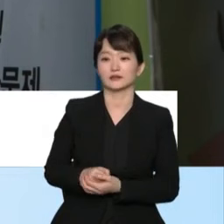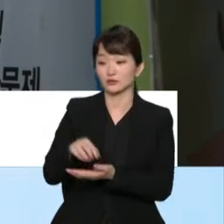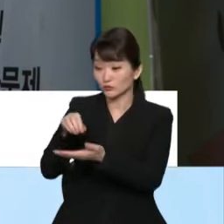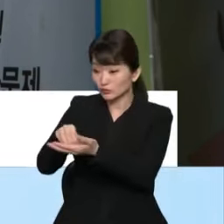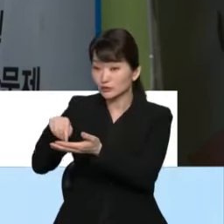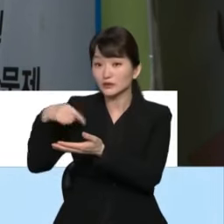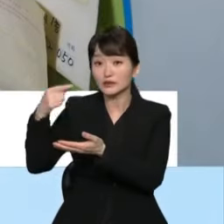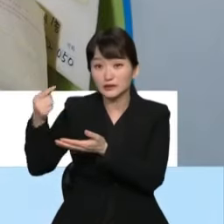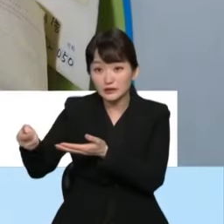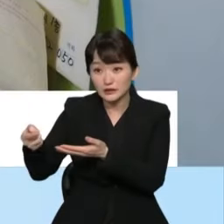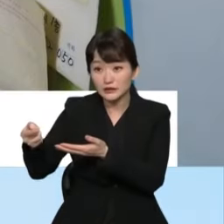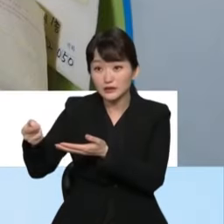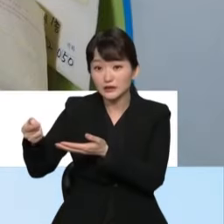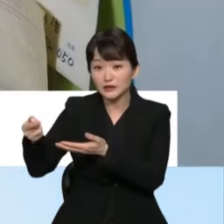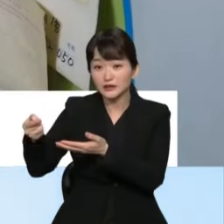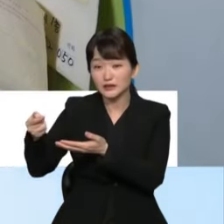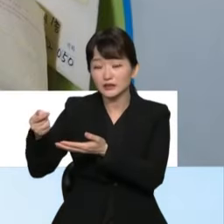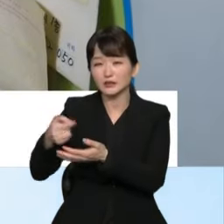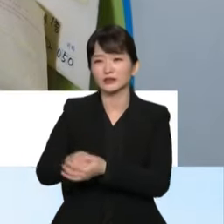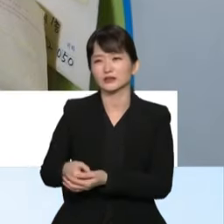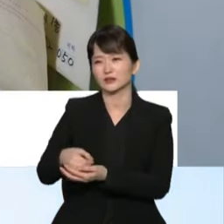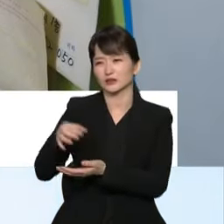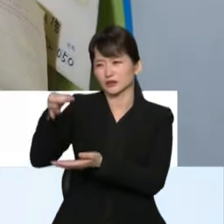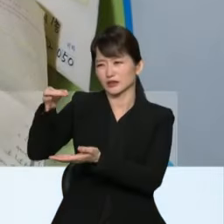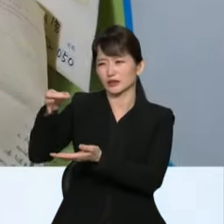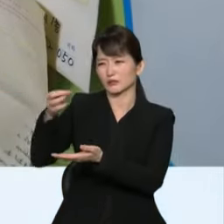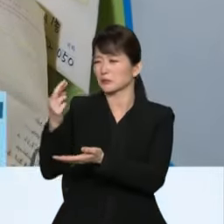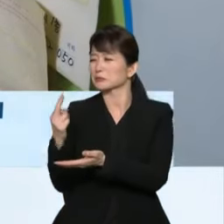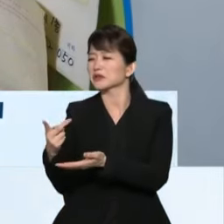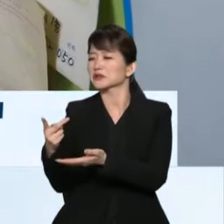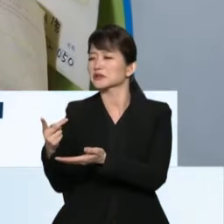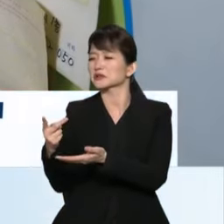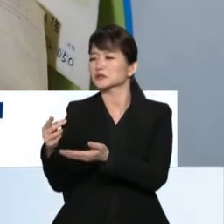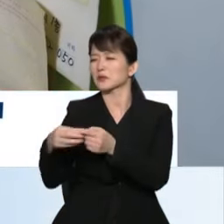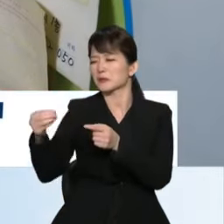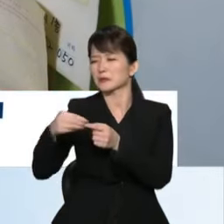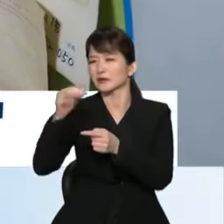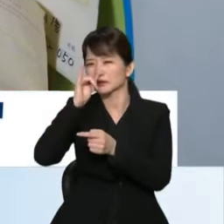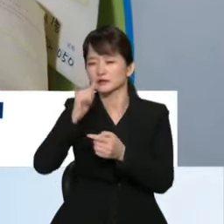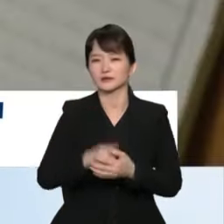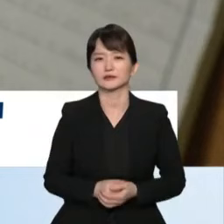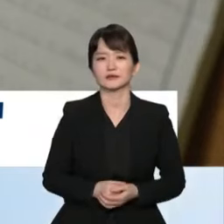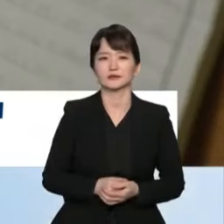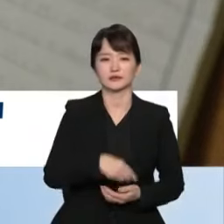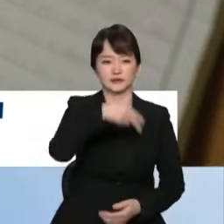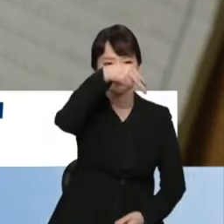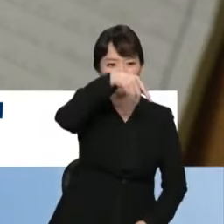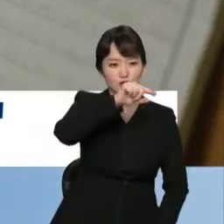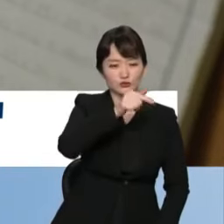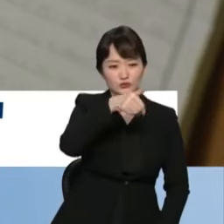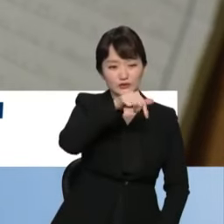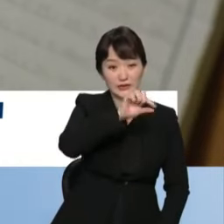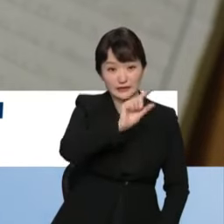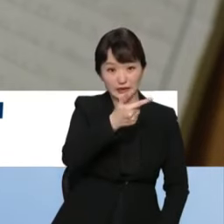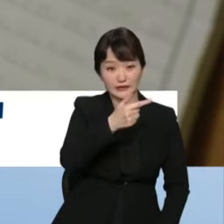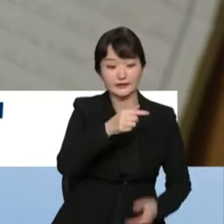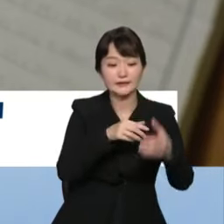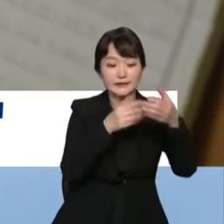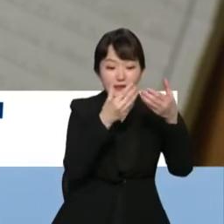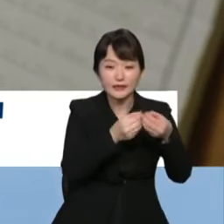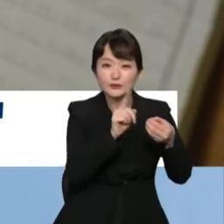다음에 곧바로 깡통 자본 만들어서 돈 다 빼어 버릴 수 있습니다 말 그대로 순자산 부채 다 빼고 순자산에